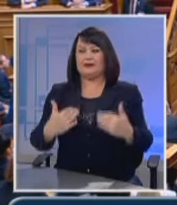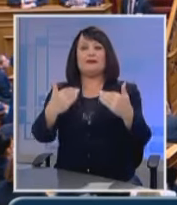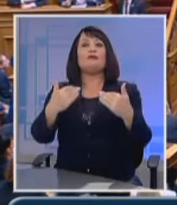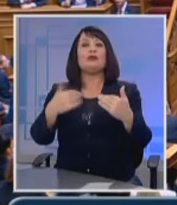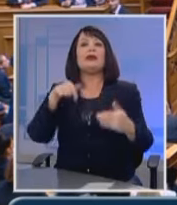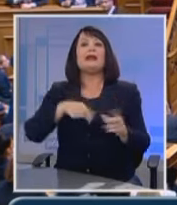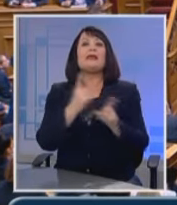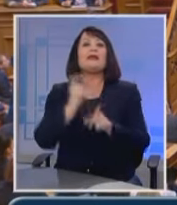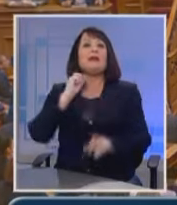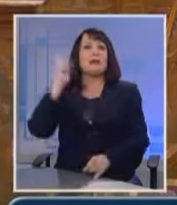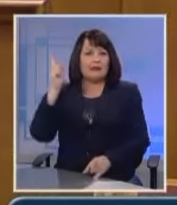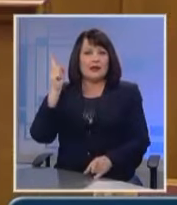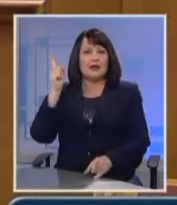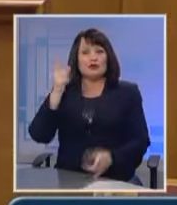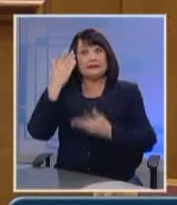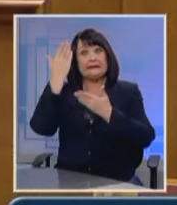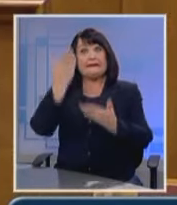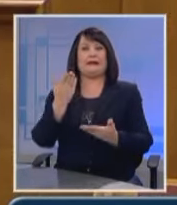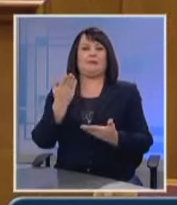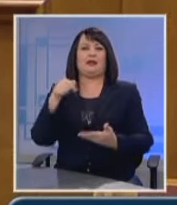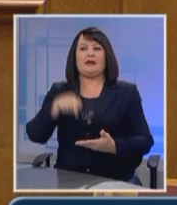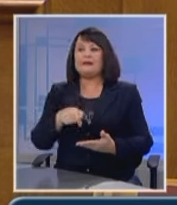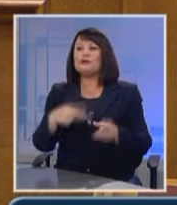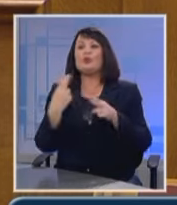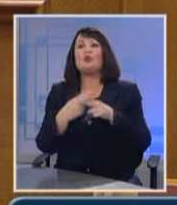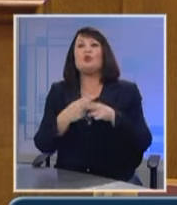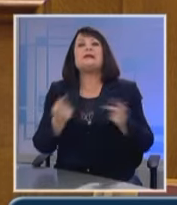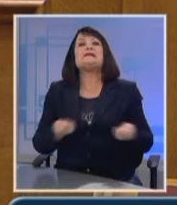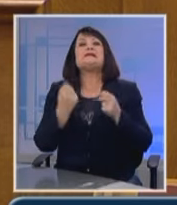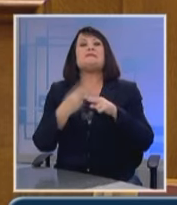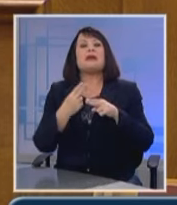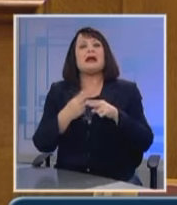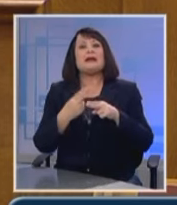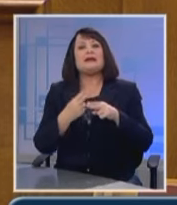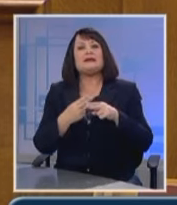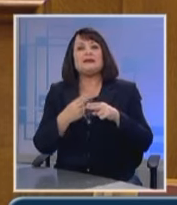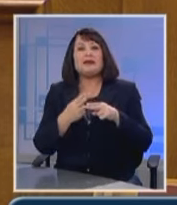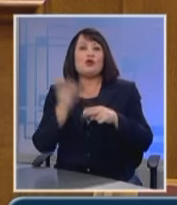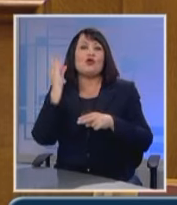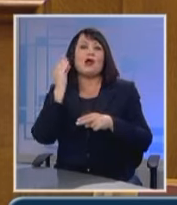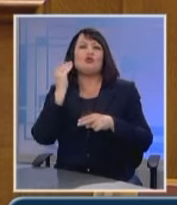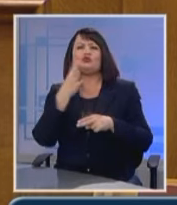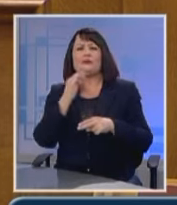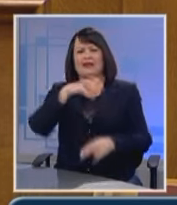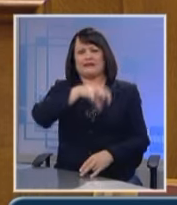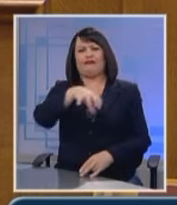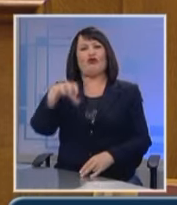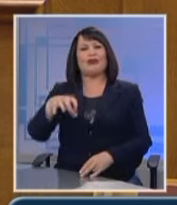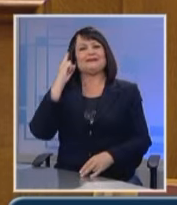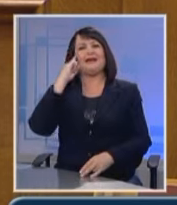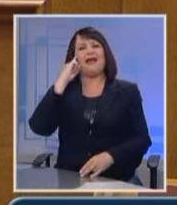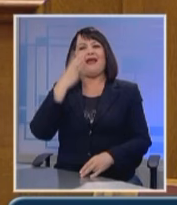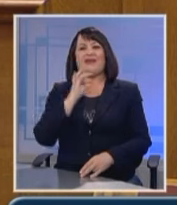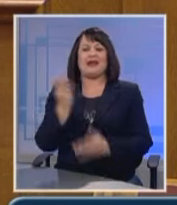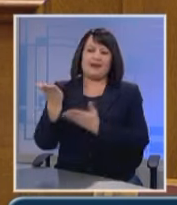μια ειδική εκδήλωση απόδοσης τιμής που συνδυάζει και αξιοποιεί το θεσμό της ακρόασης φορέων, ακριβώς για να έχετε